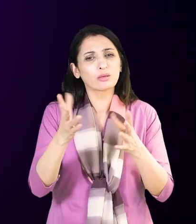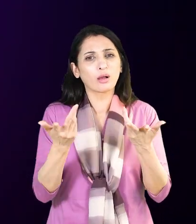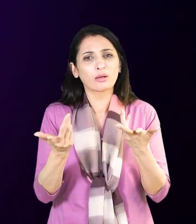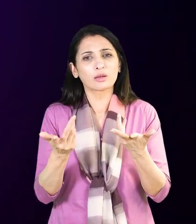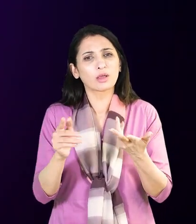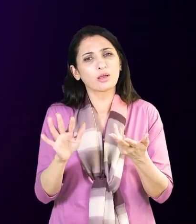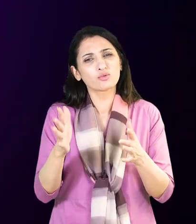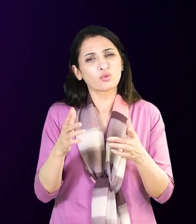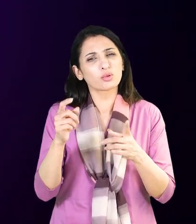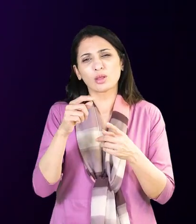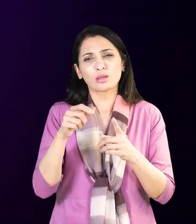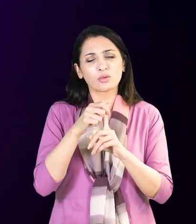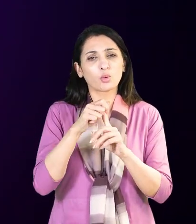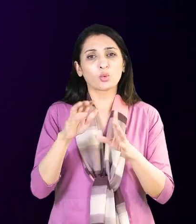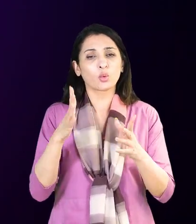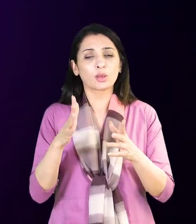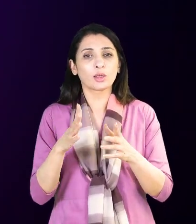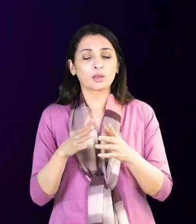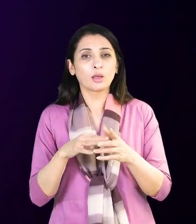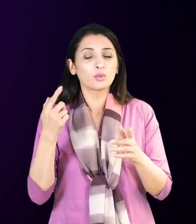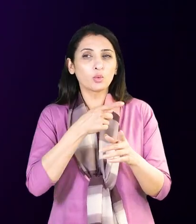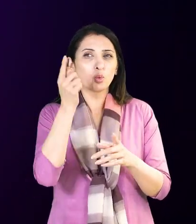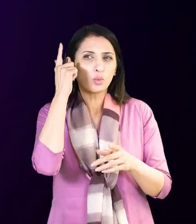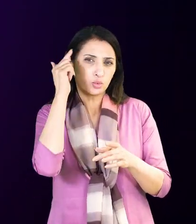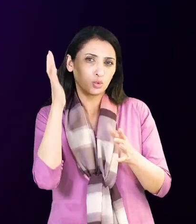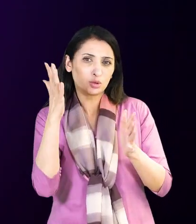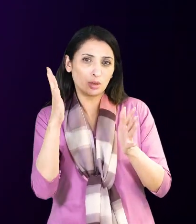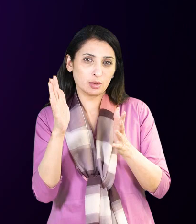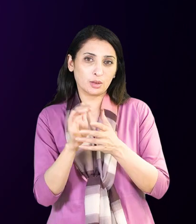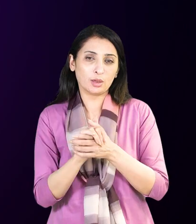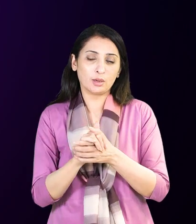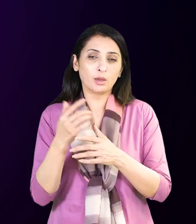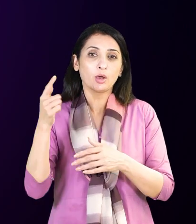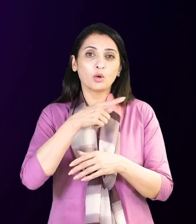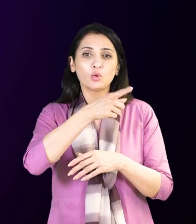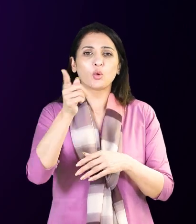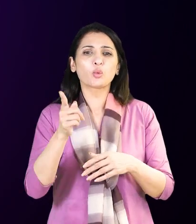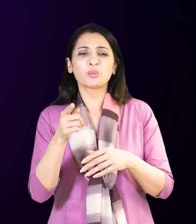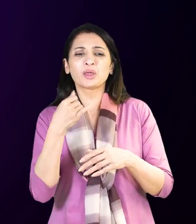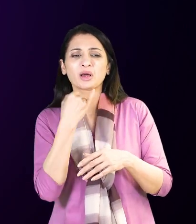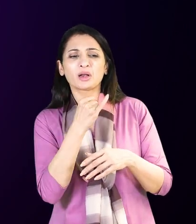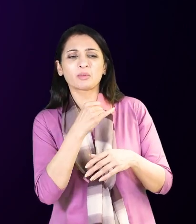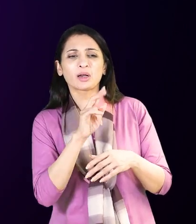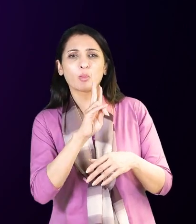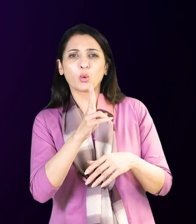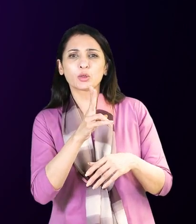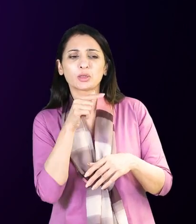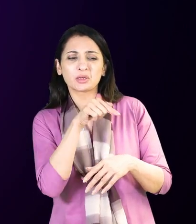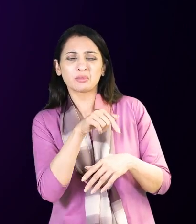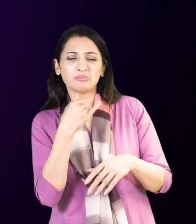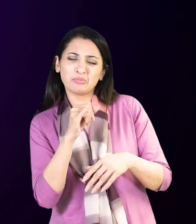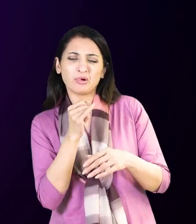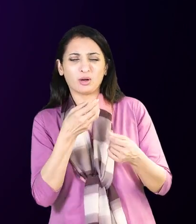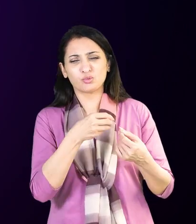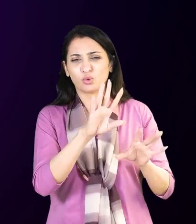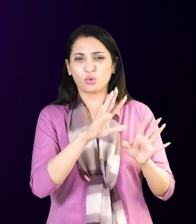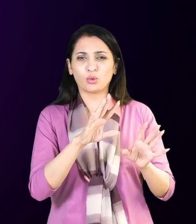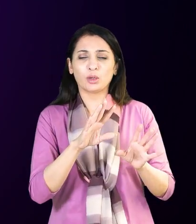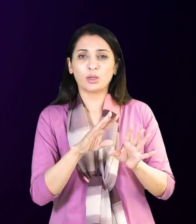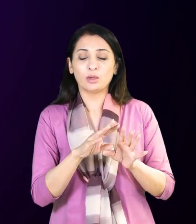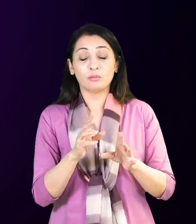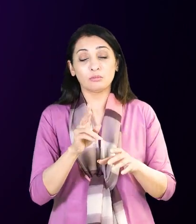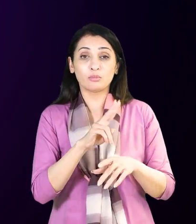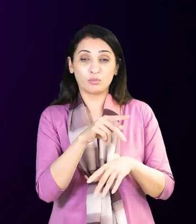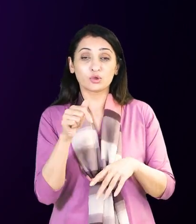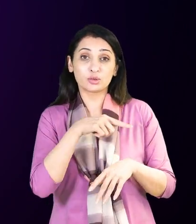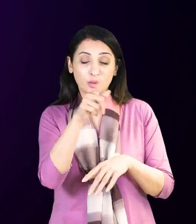करेंगे, वो कॉन्सेप्ट नहीं था। और बड़ा मुझे एक क्रिटिसिज्म भी मिला है, which of course I